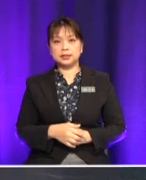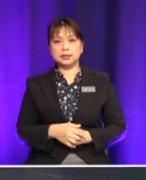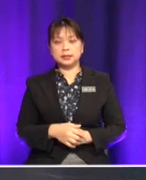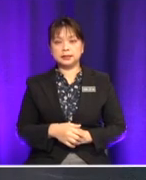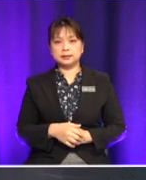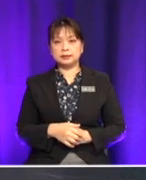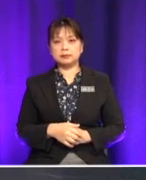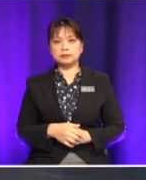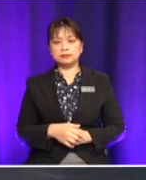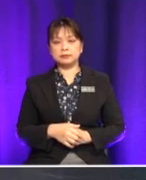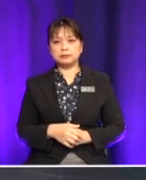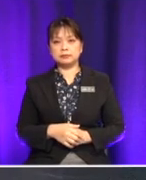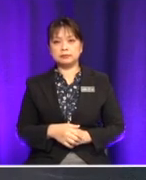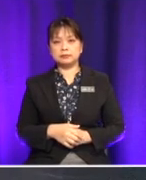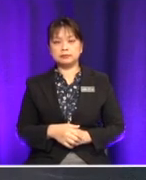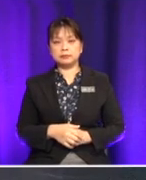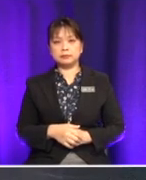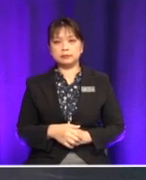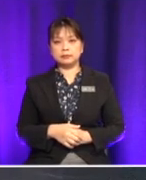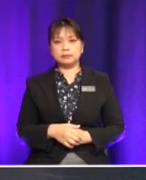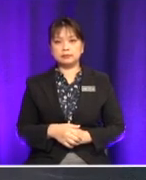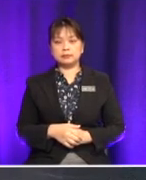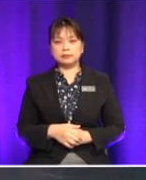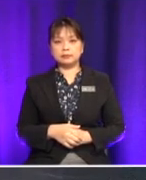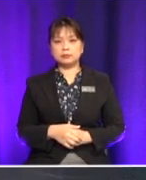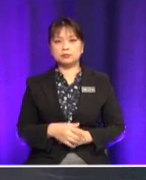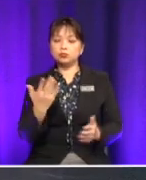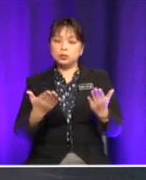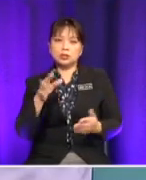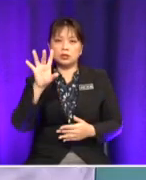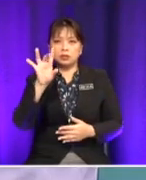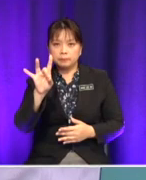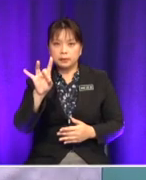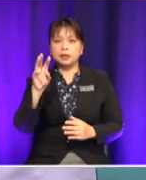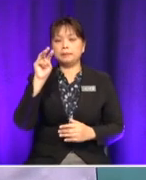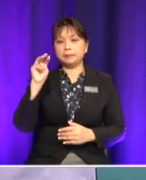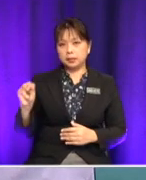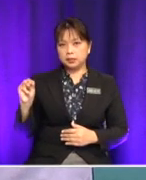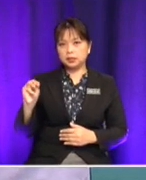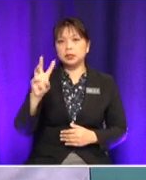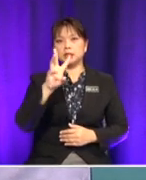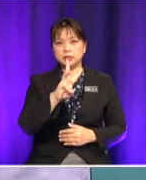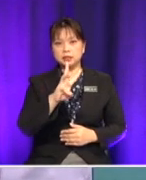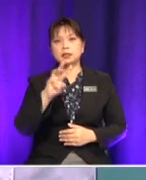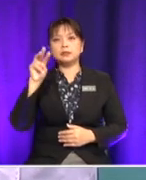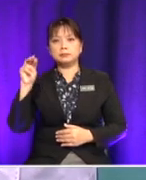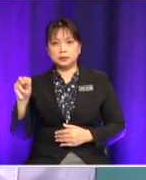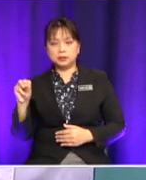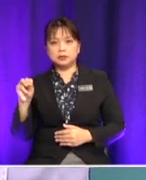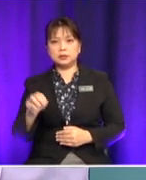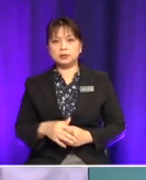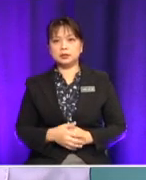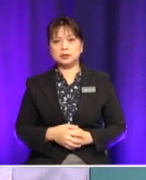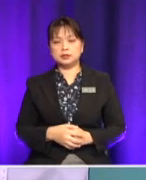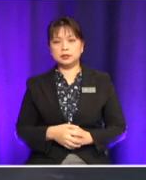itulah kunci asma ah jadi kalau lapar minta panjangnya 1 mete banyak nih menganggap